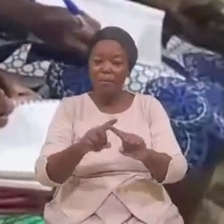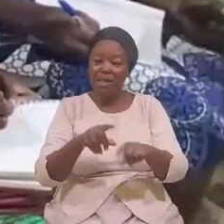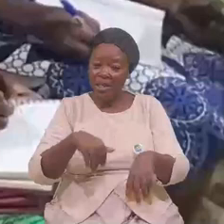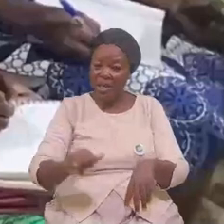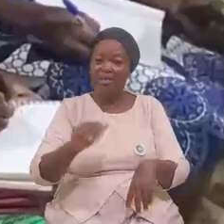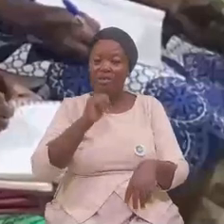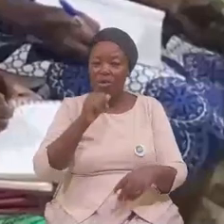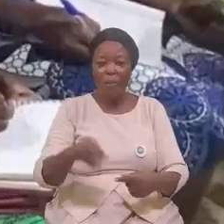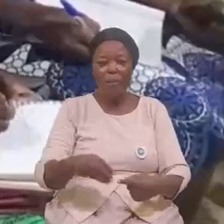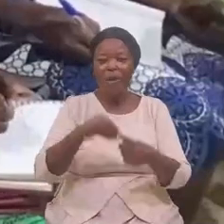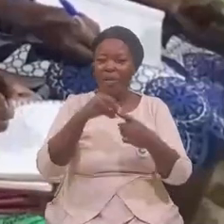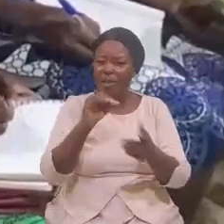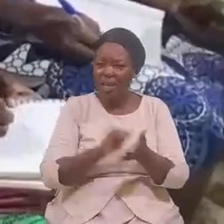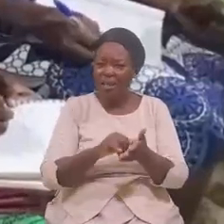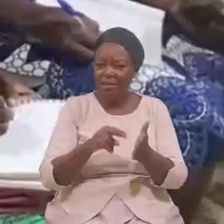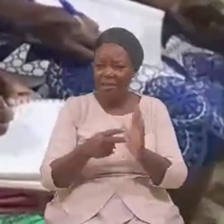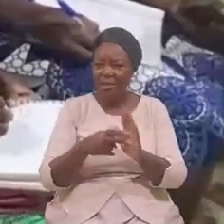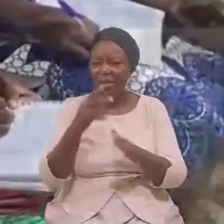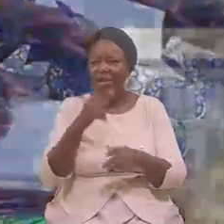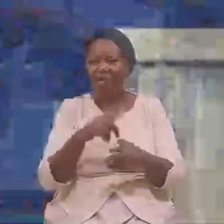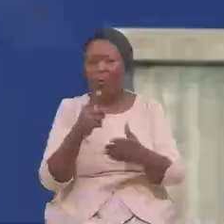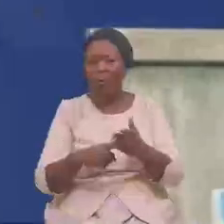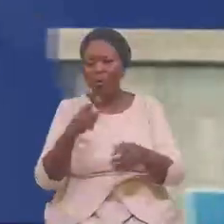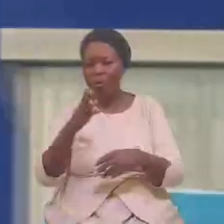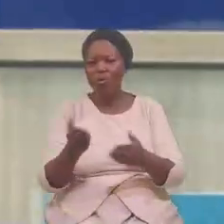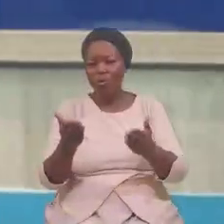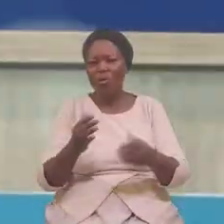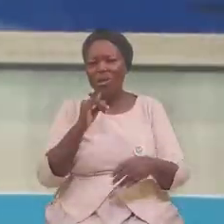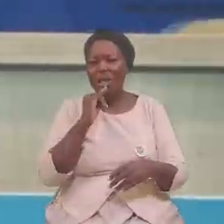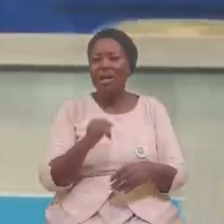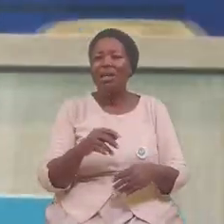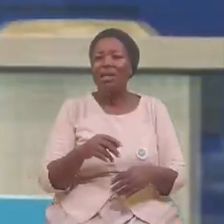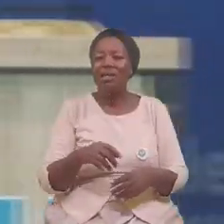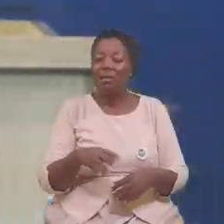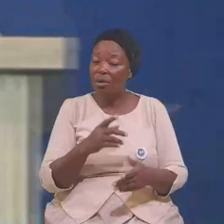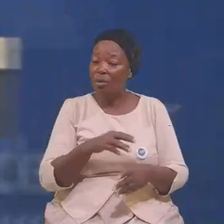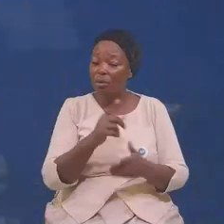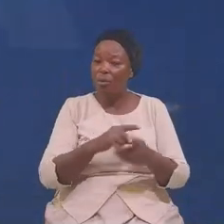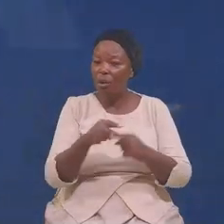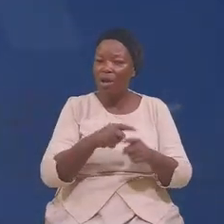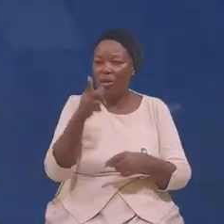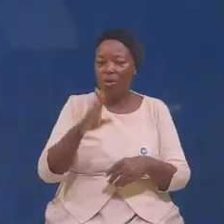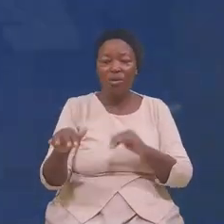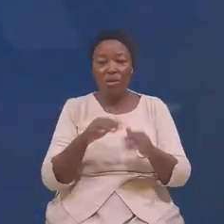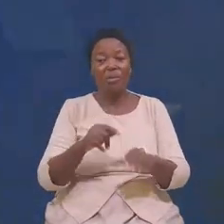c'est-à-dire, quand Dieu accomplit les miracles, il le fait de façon perpétuelle.